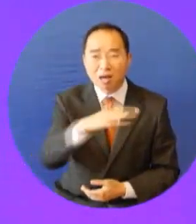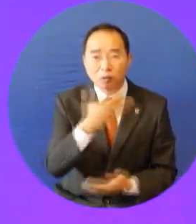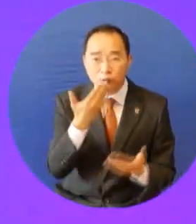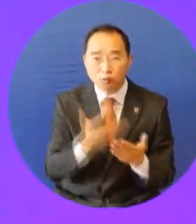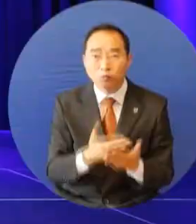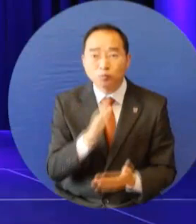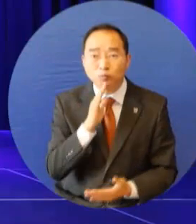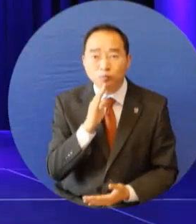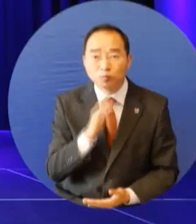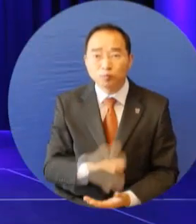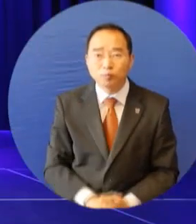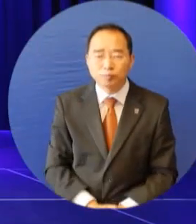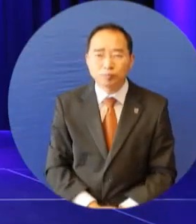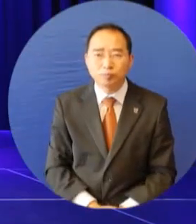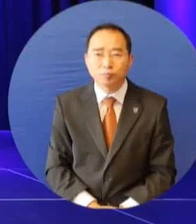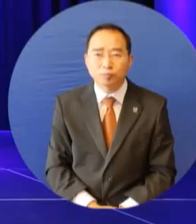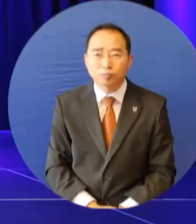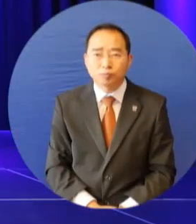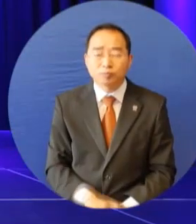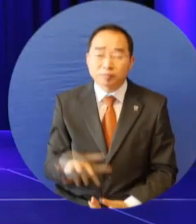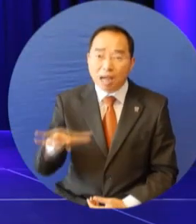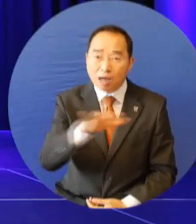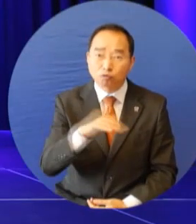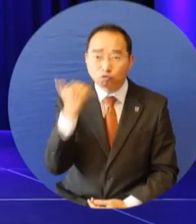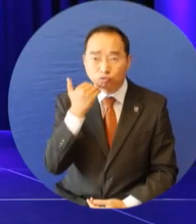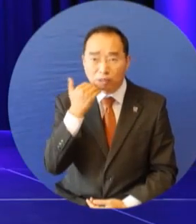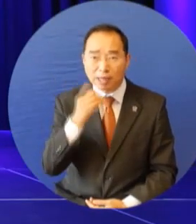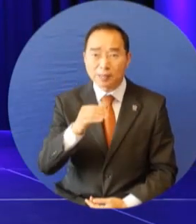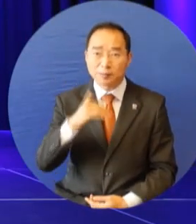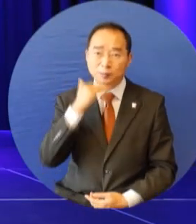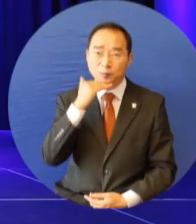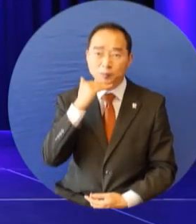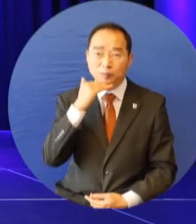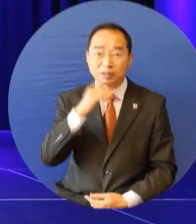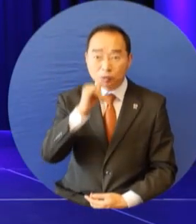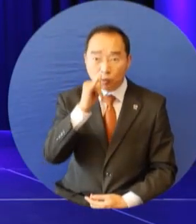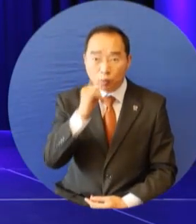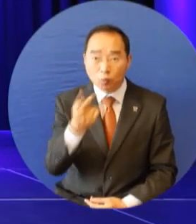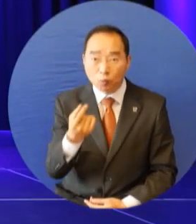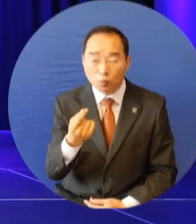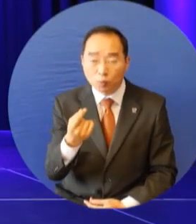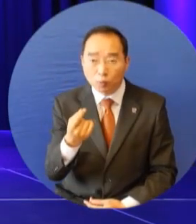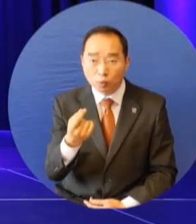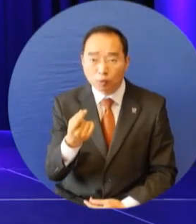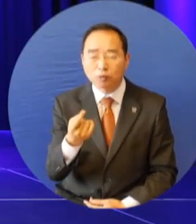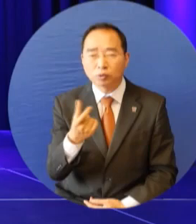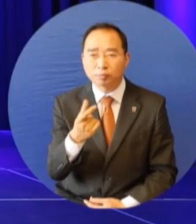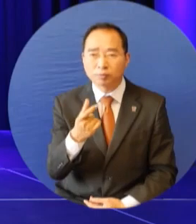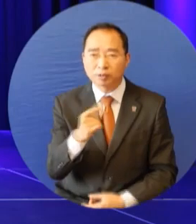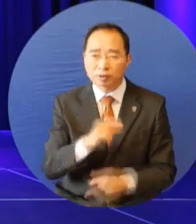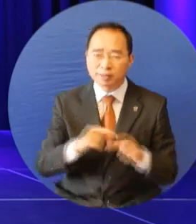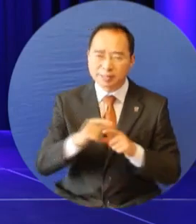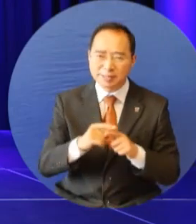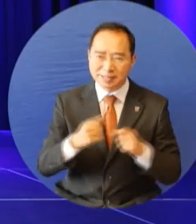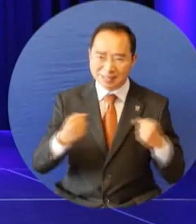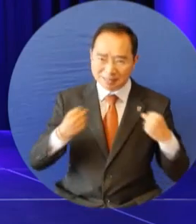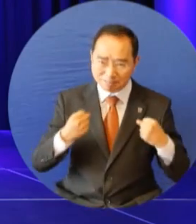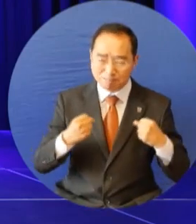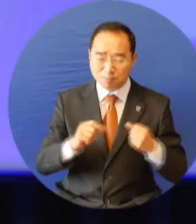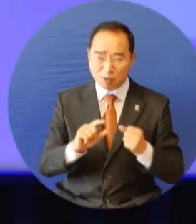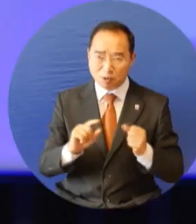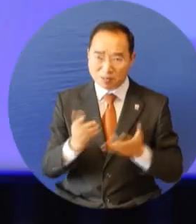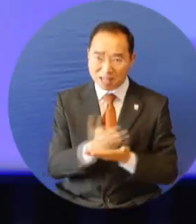소중하다. 모든 생명은 애달지 않은 게 없죠. 다 누군가 기다리고 있고 무엇인가 기다리고